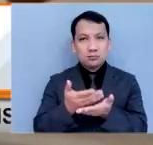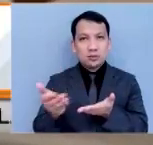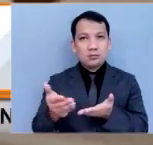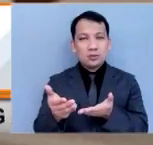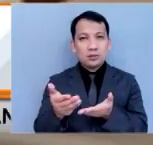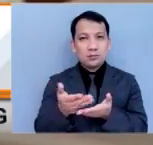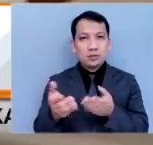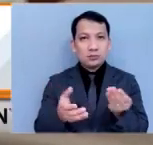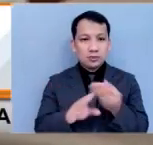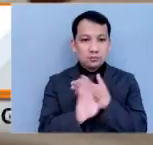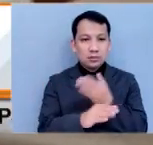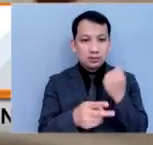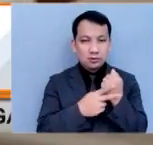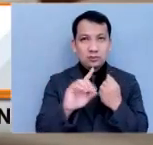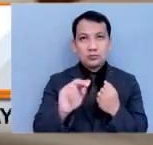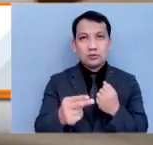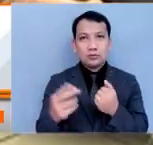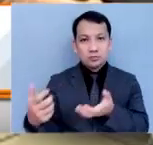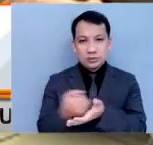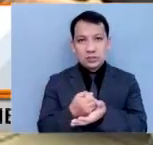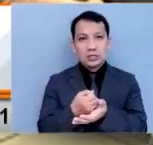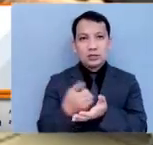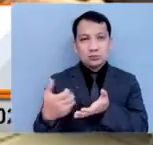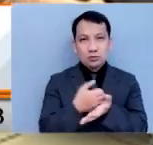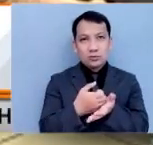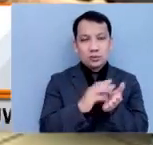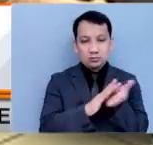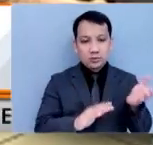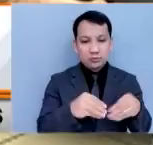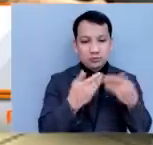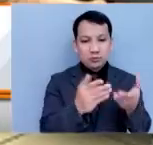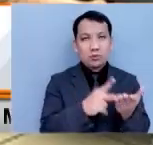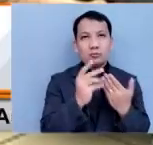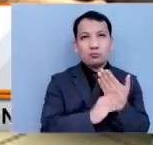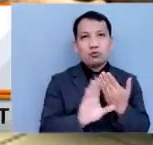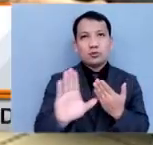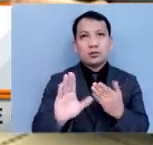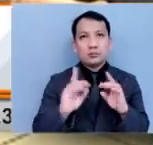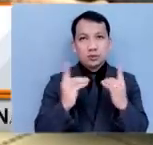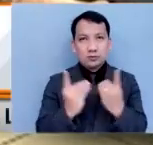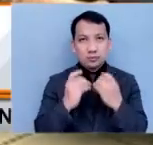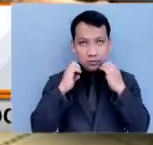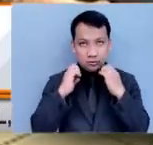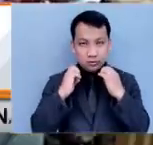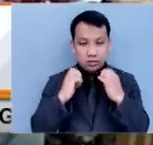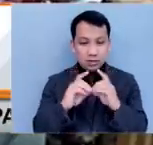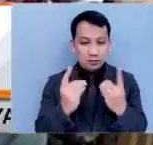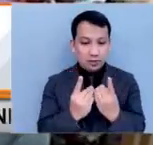sa blood bank ng DOH ang mga nakolektang dugo na makakatulong sa ilan pang programa ng kagawaran para sa mga